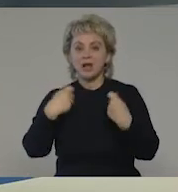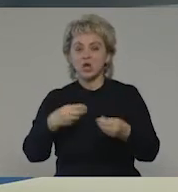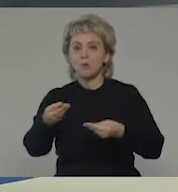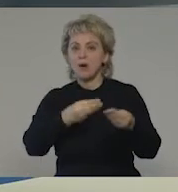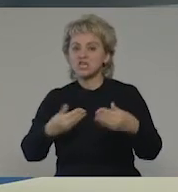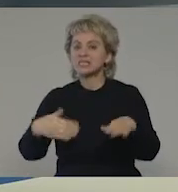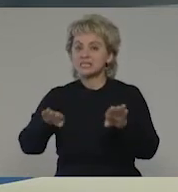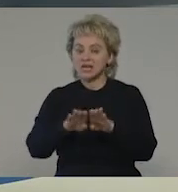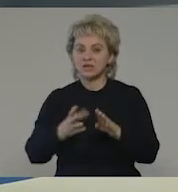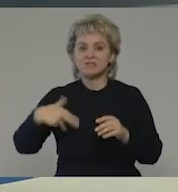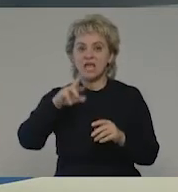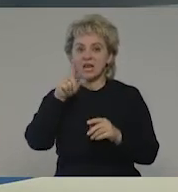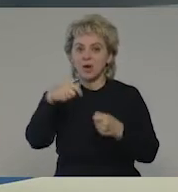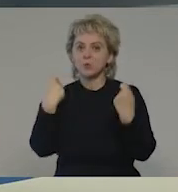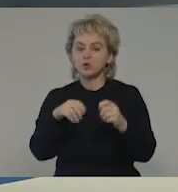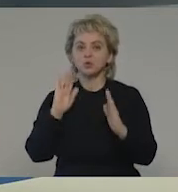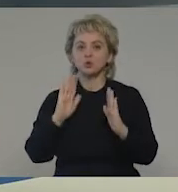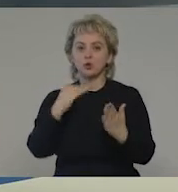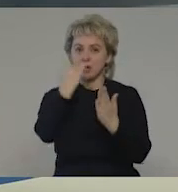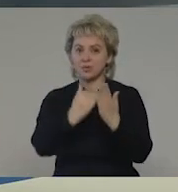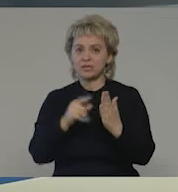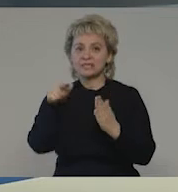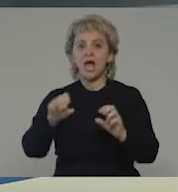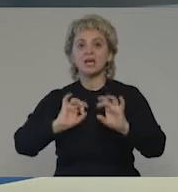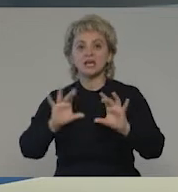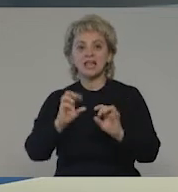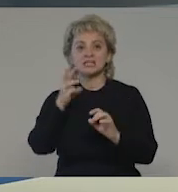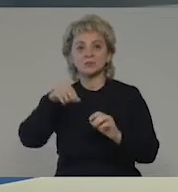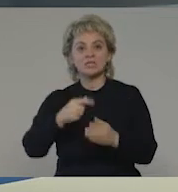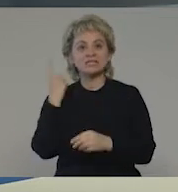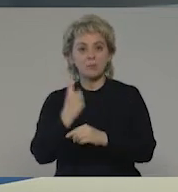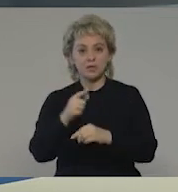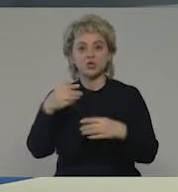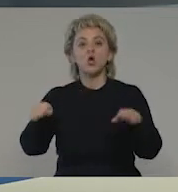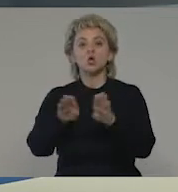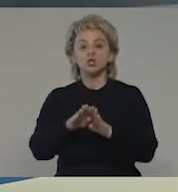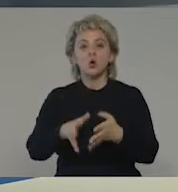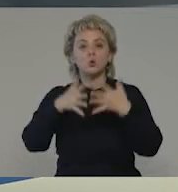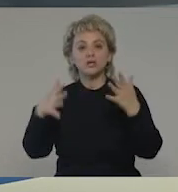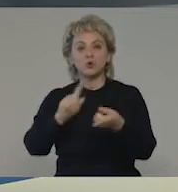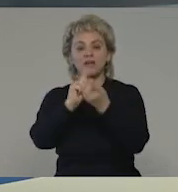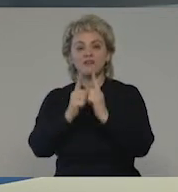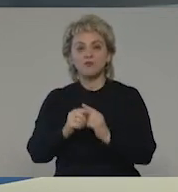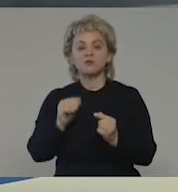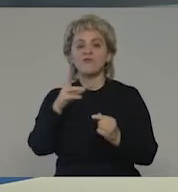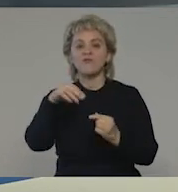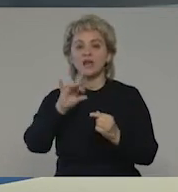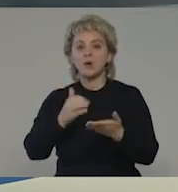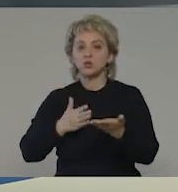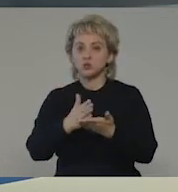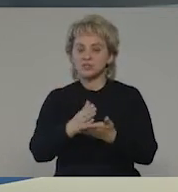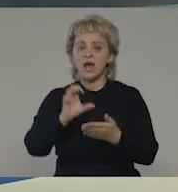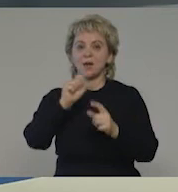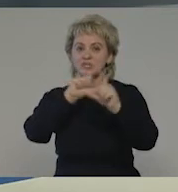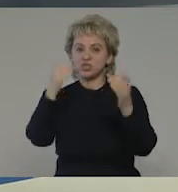подделок закрывать. Все лекарства продавать по рецепту, а их рекламу в СМИ запретить. Такую радикальную реформу фарминдустрии и